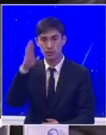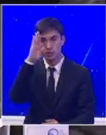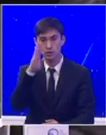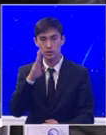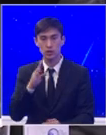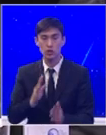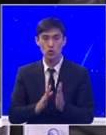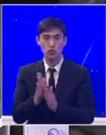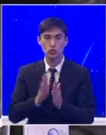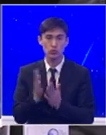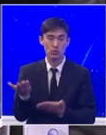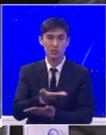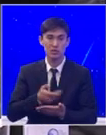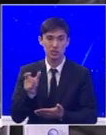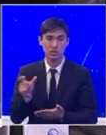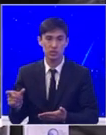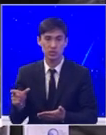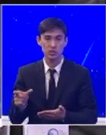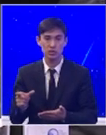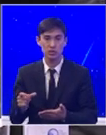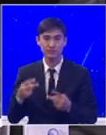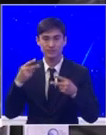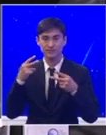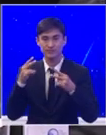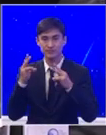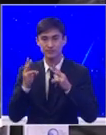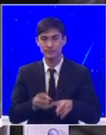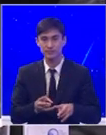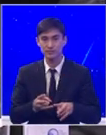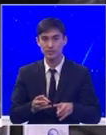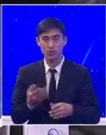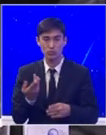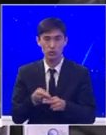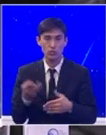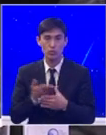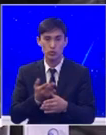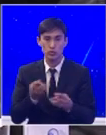шөпті шығатын жігіттер, қожалықтар табады. Бұндайдағы